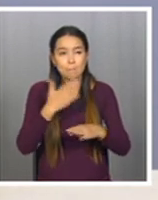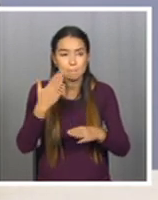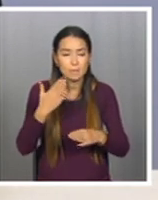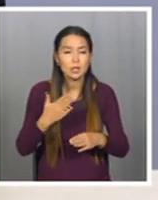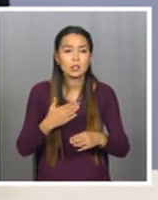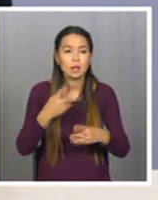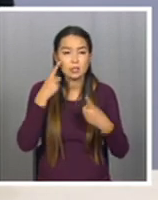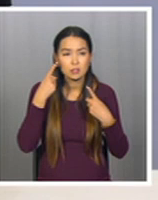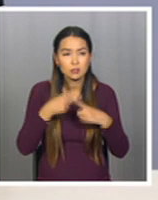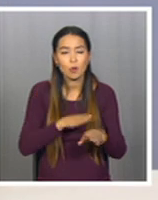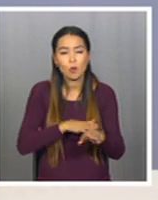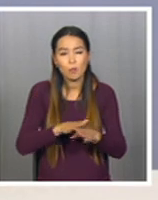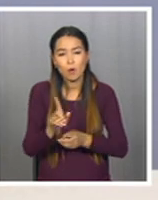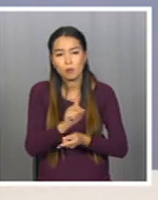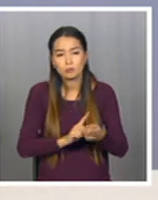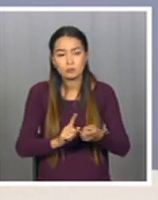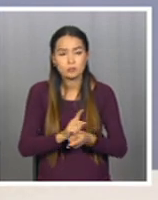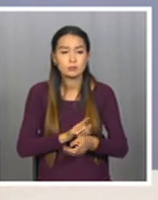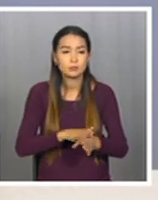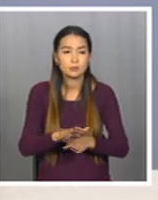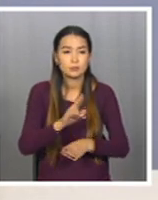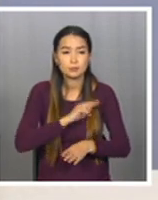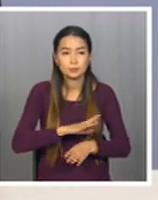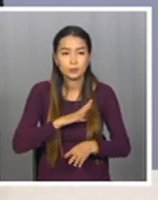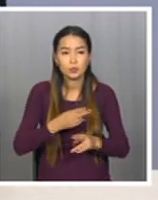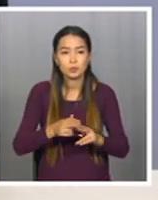толықтай жүзеге асырылды. Соның негізінде